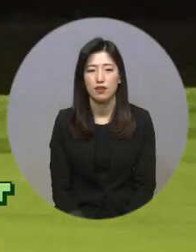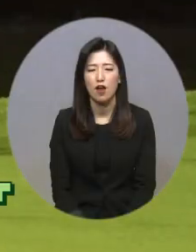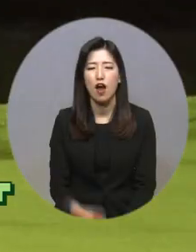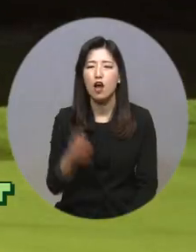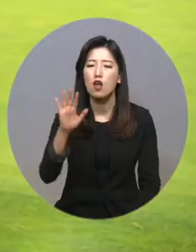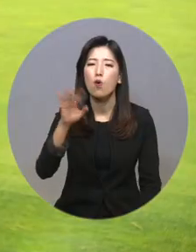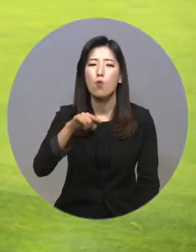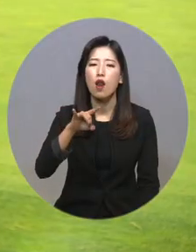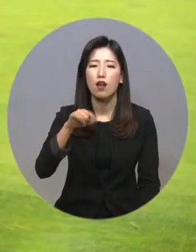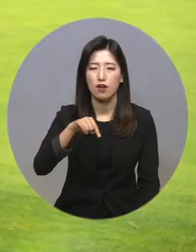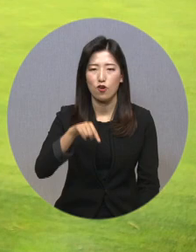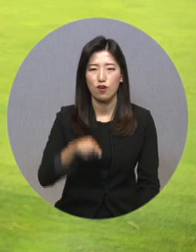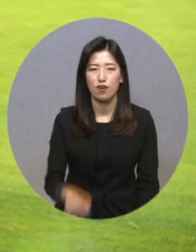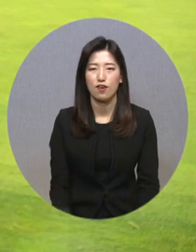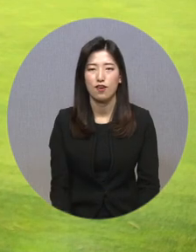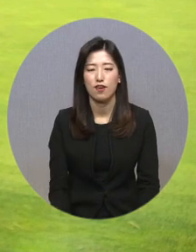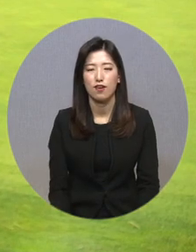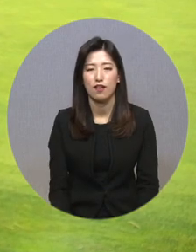으